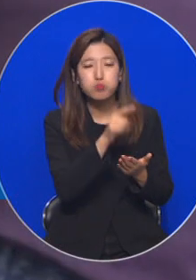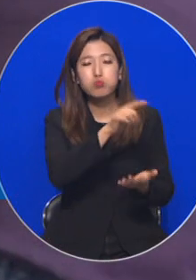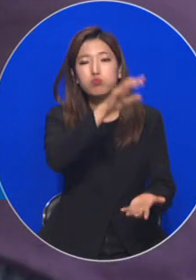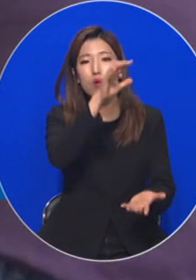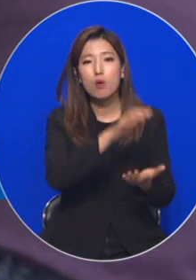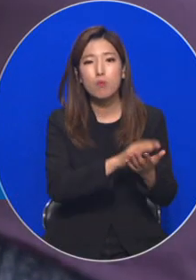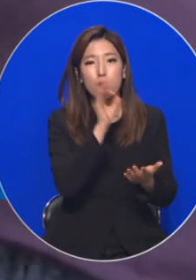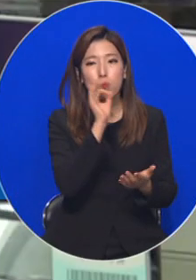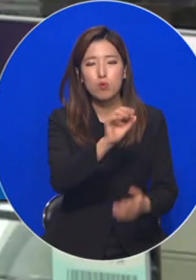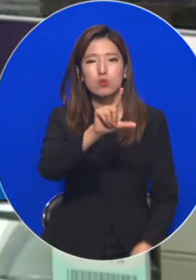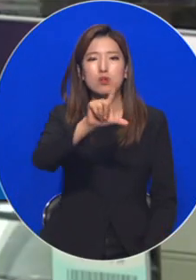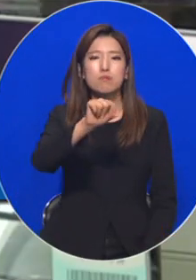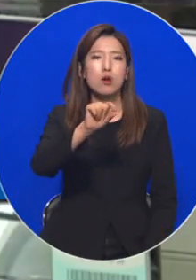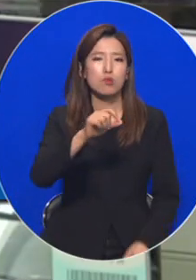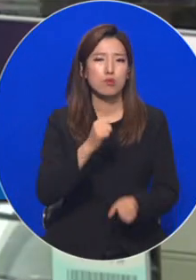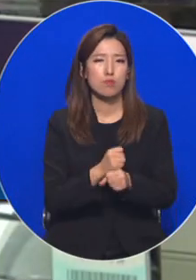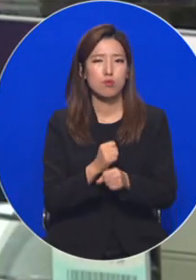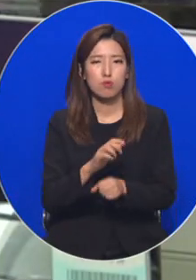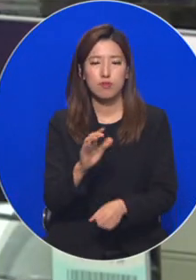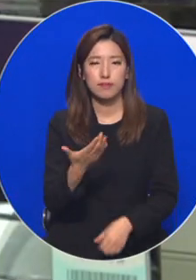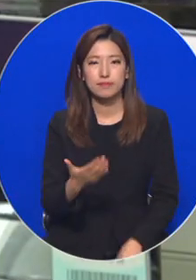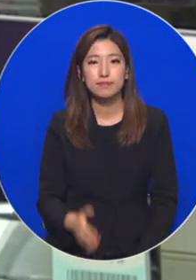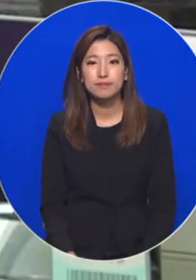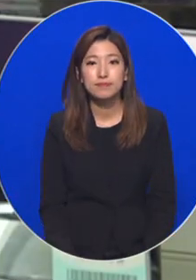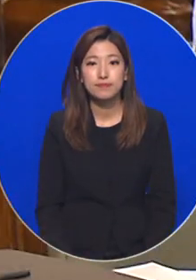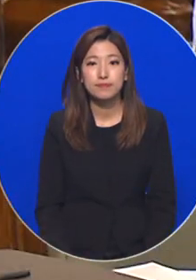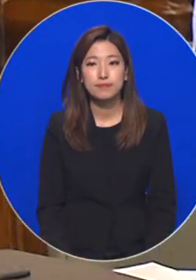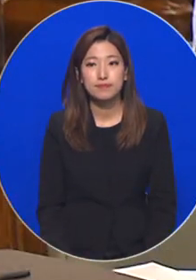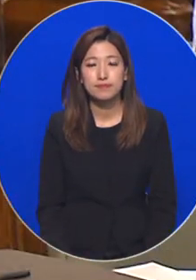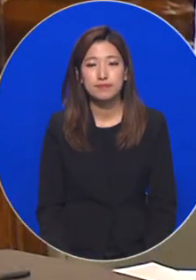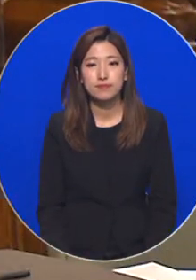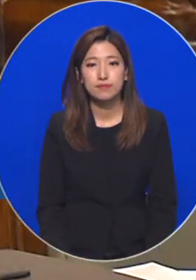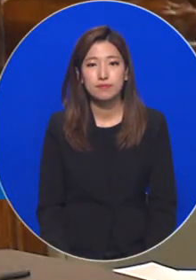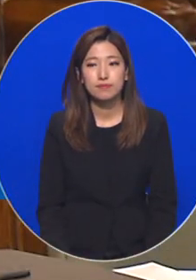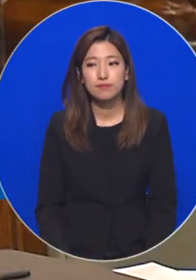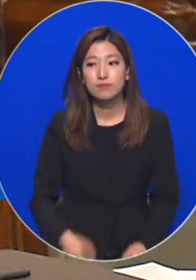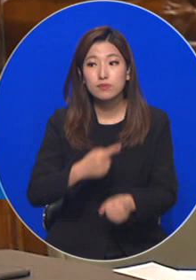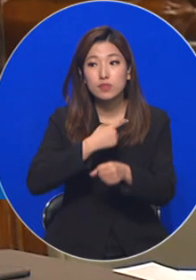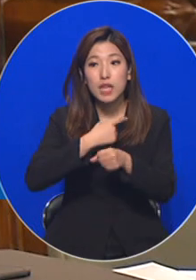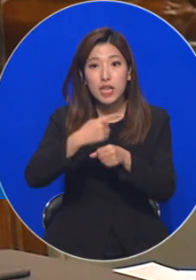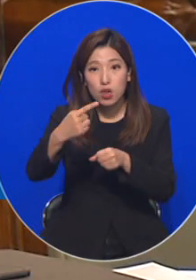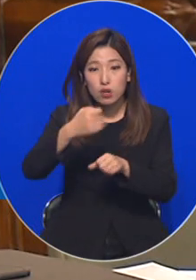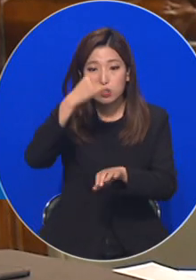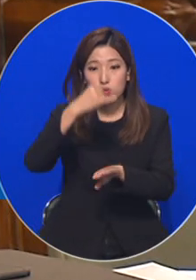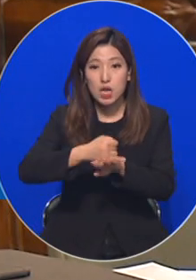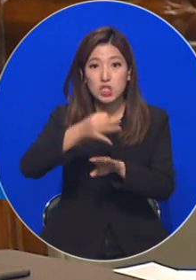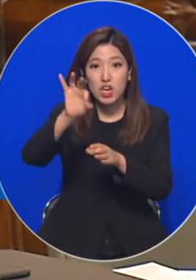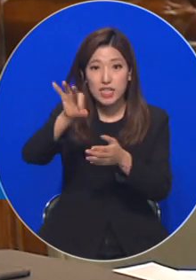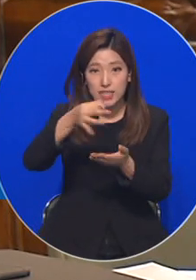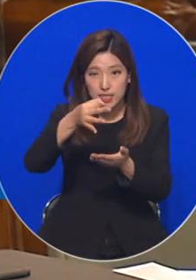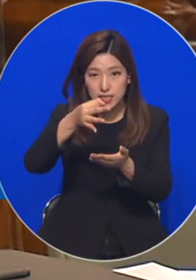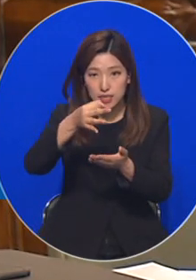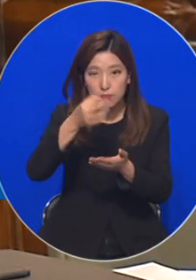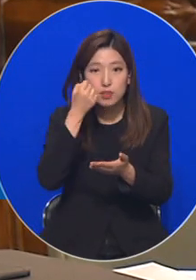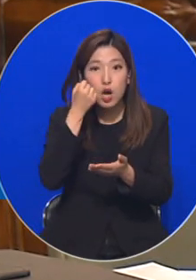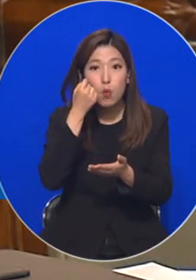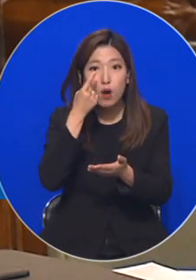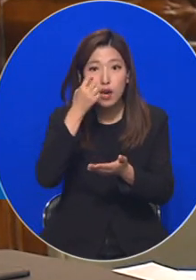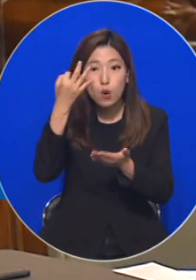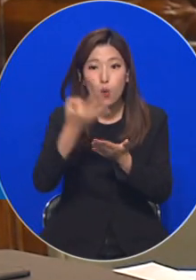효과가 줄어든 것도 고려했다고 설명했습니다. 내년도 적용 최저임금의 월 환산액